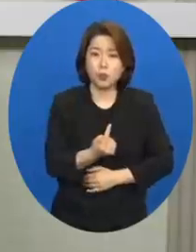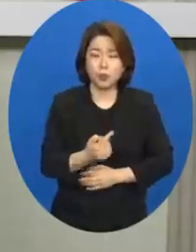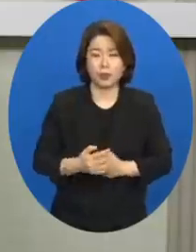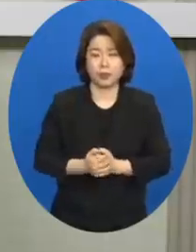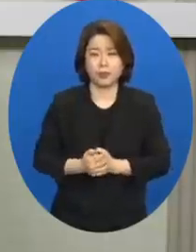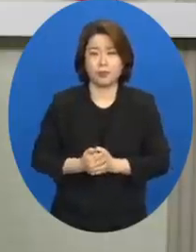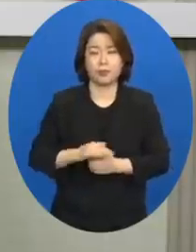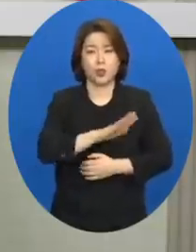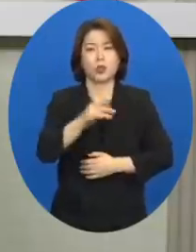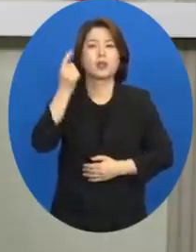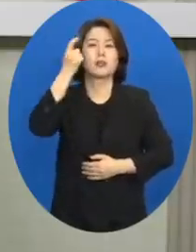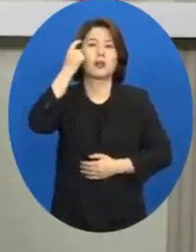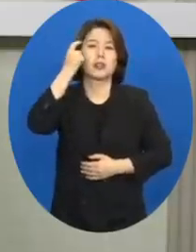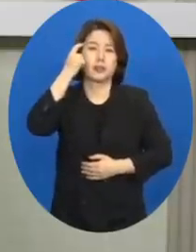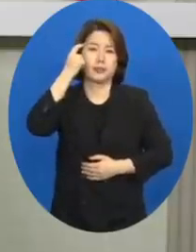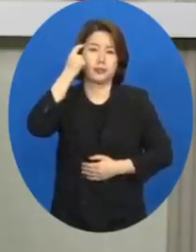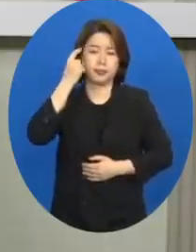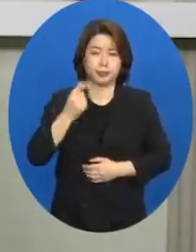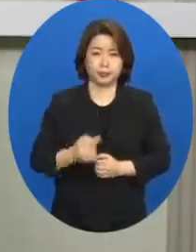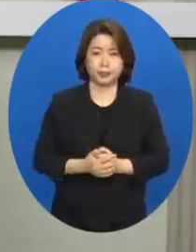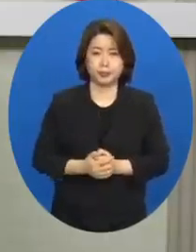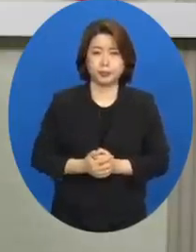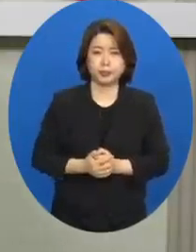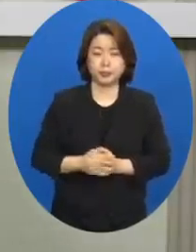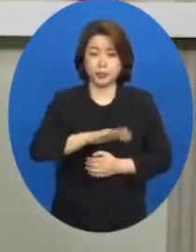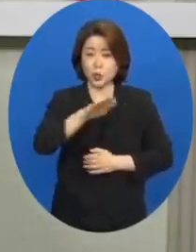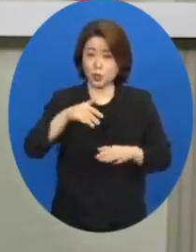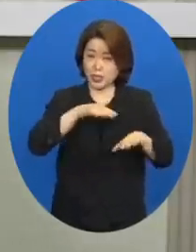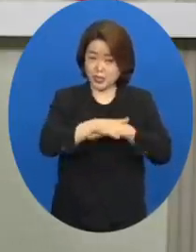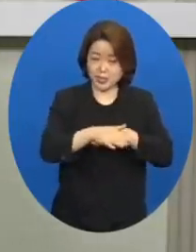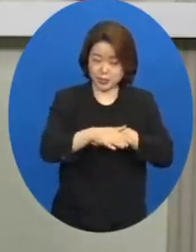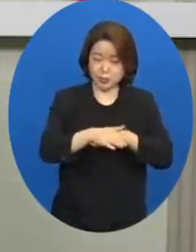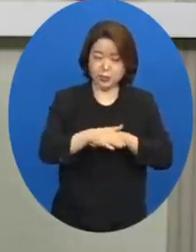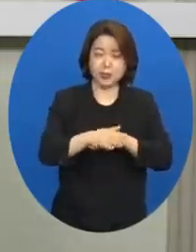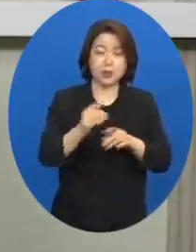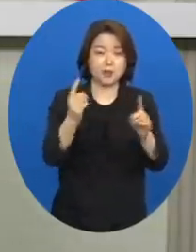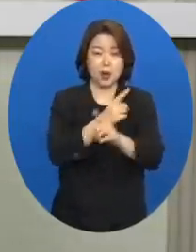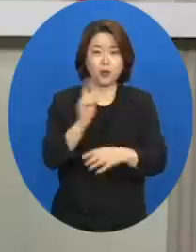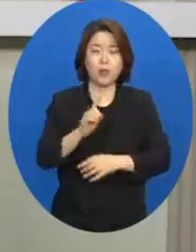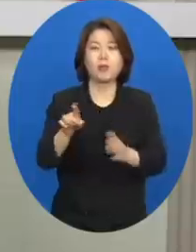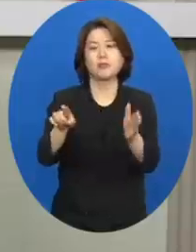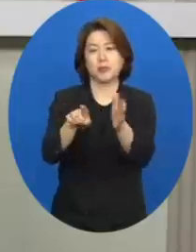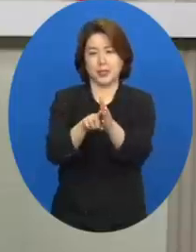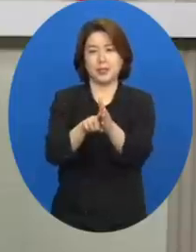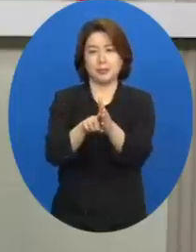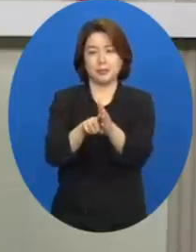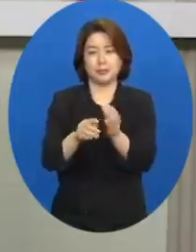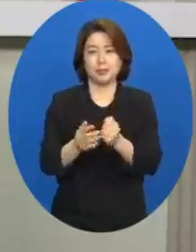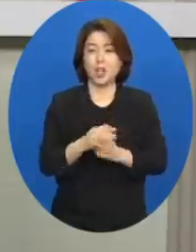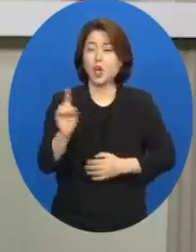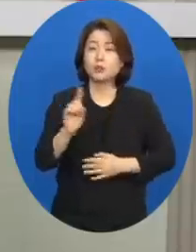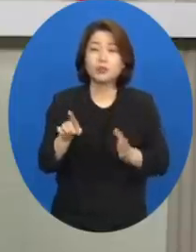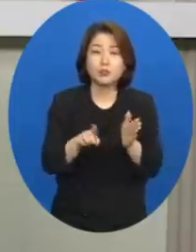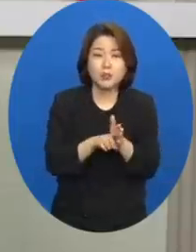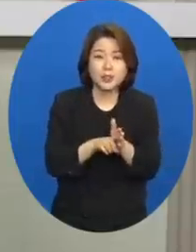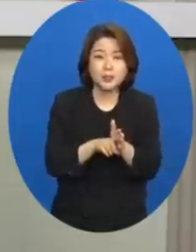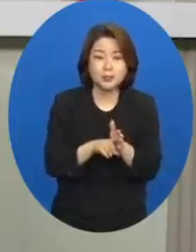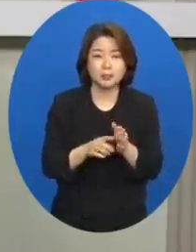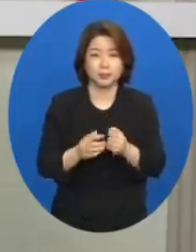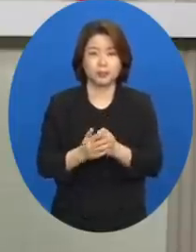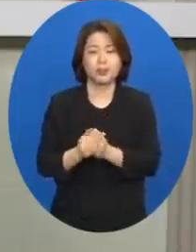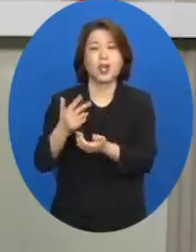우리의 정신 입니다 우리식으로 표현하면 믿음입니다 무슨 믿음 입니까